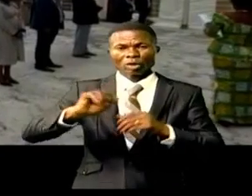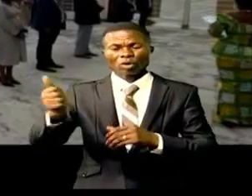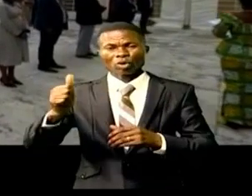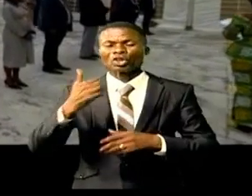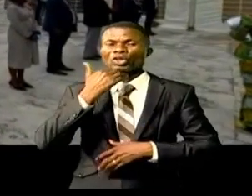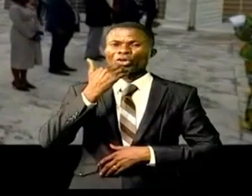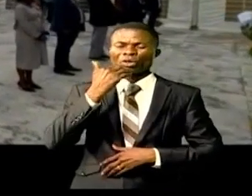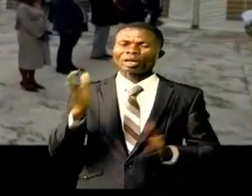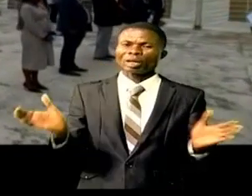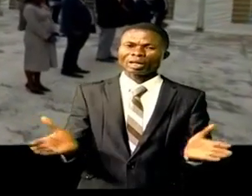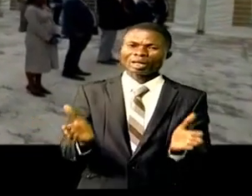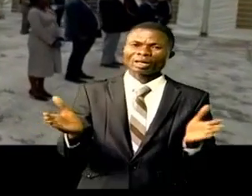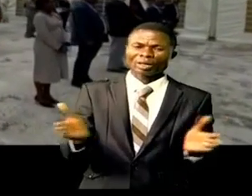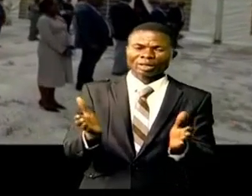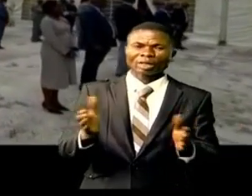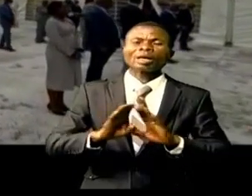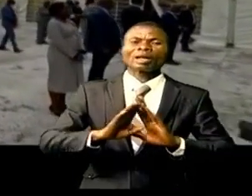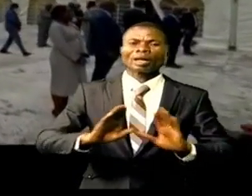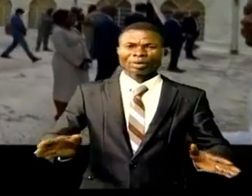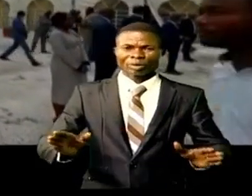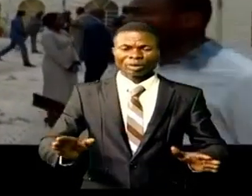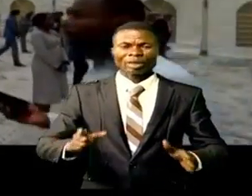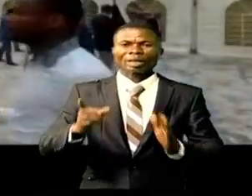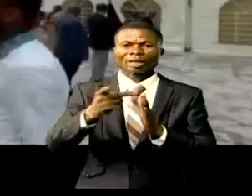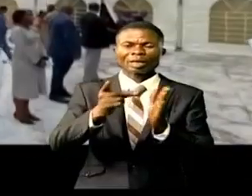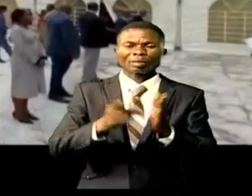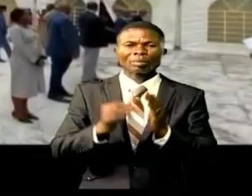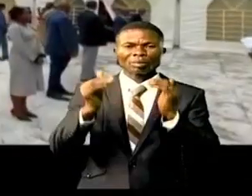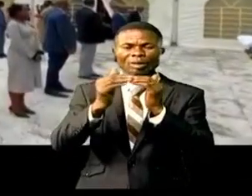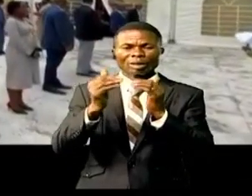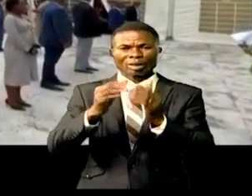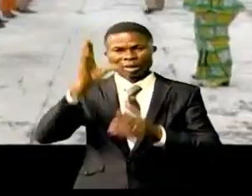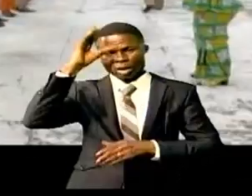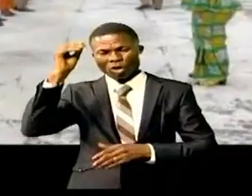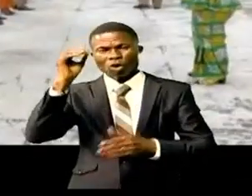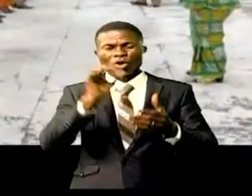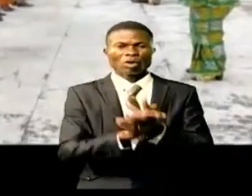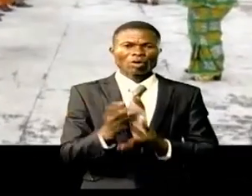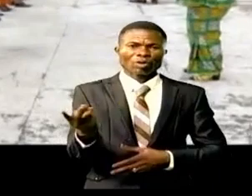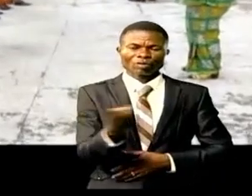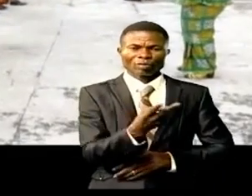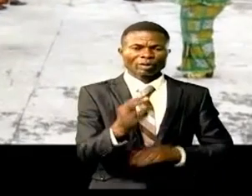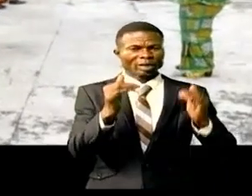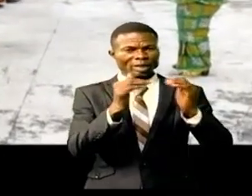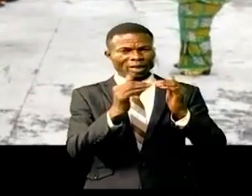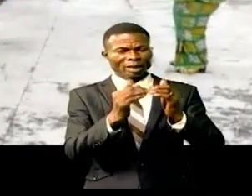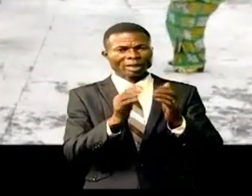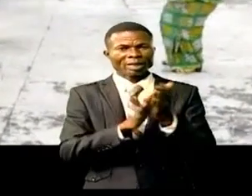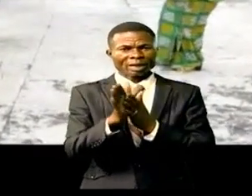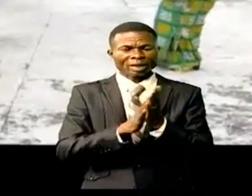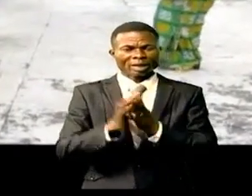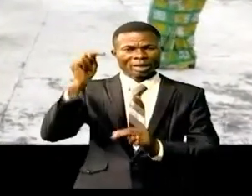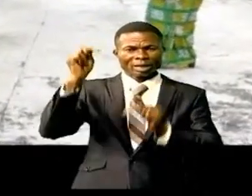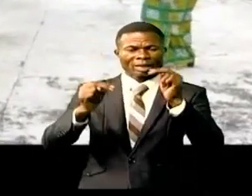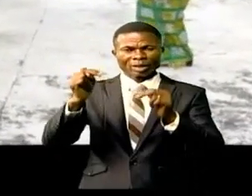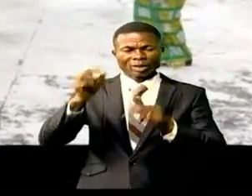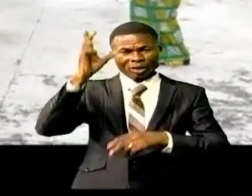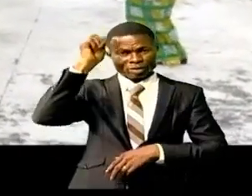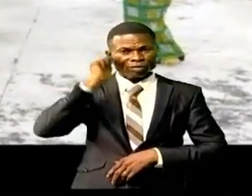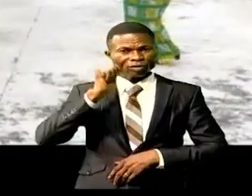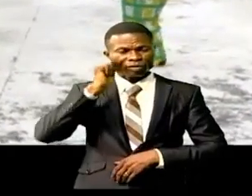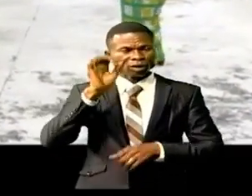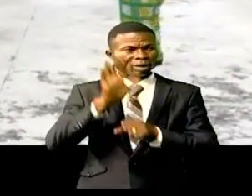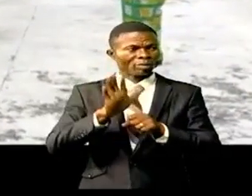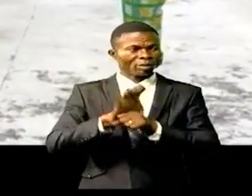à renforcer leurs compétences sur les principes d'égalité entre hommes et femmes en tenant compte de la dimension genre dans les